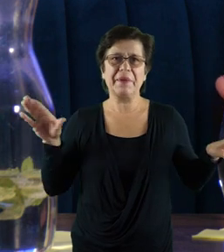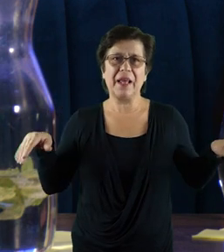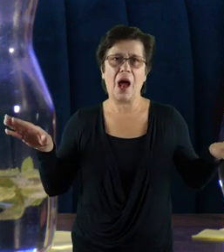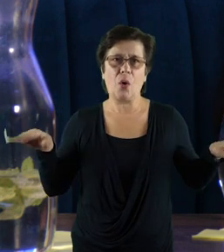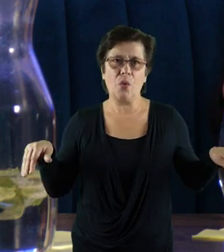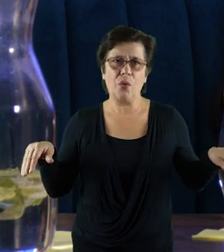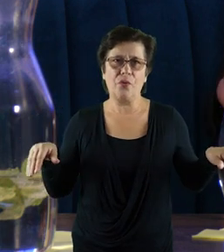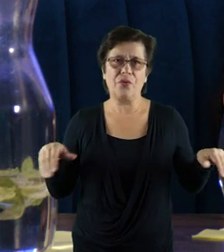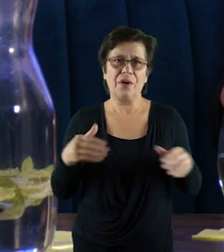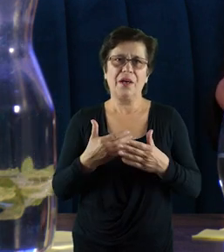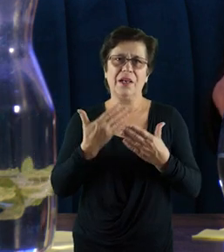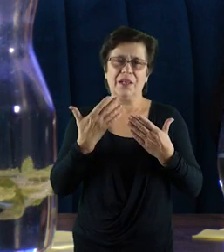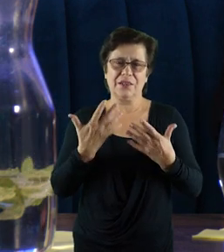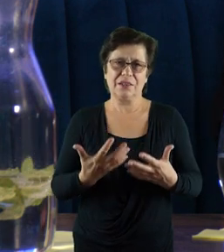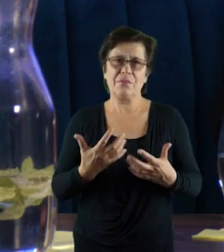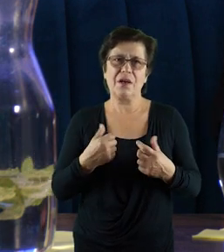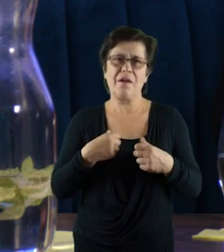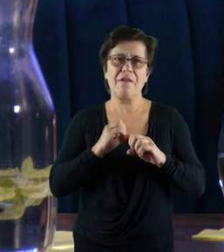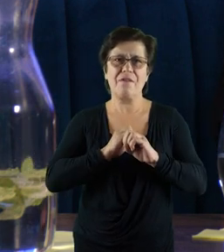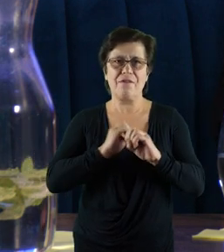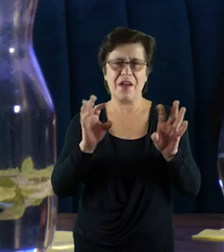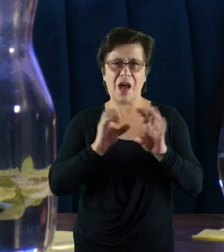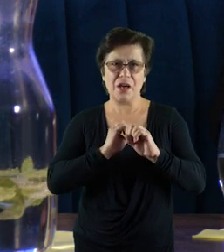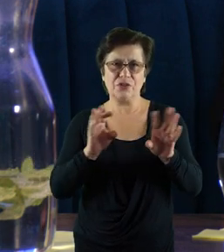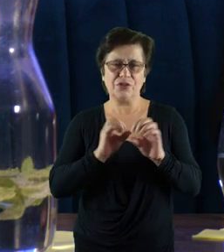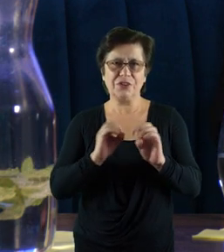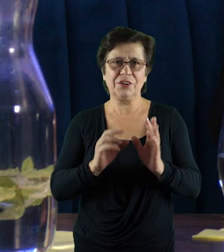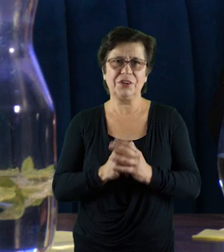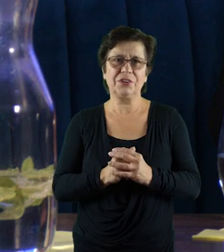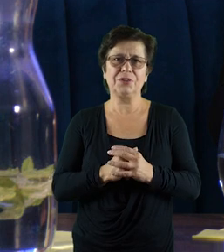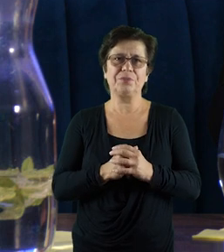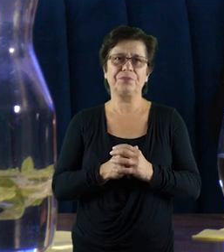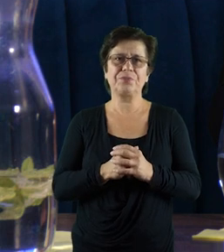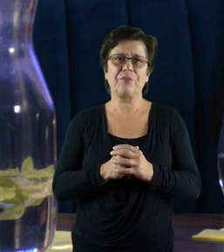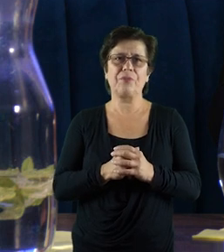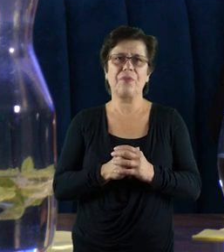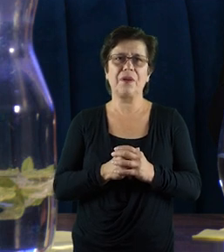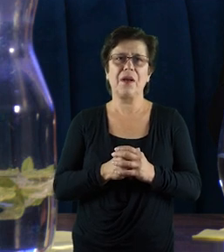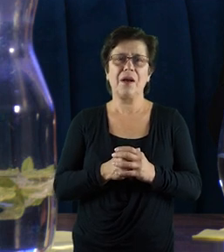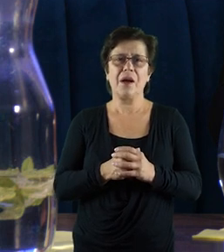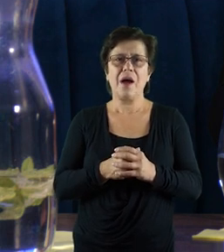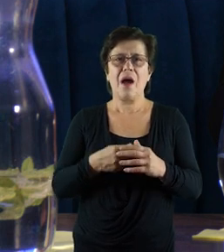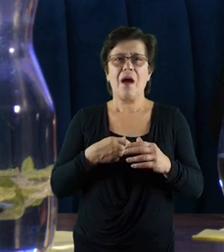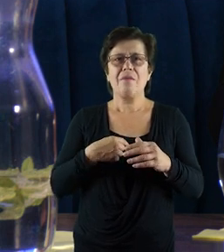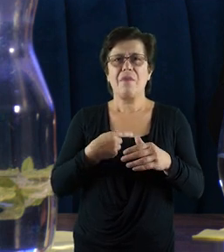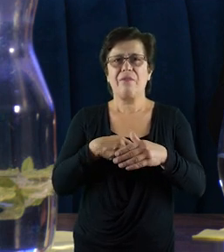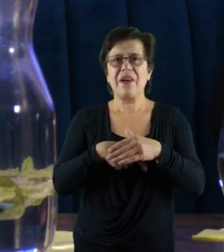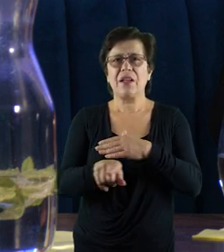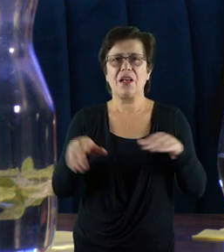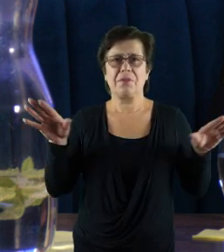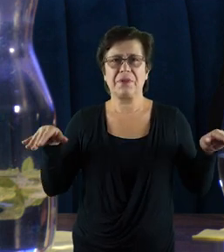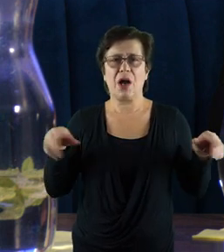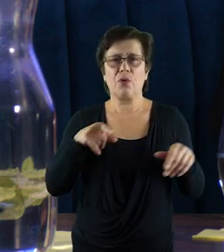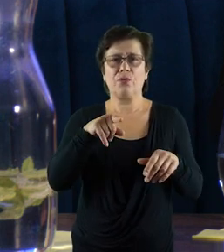a to też nam pozwoli troszeczkę zawęzić obszar naszej dyskusji. Wygnaniec ptaków to jest fraza